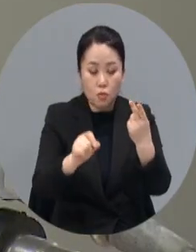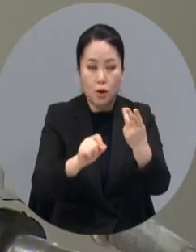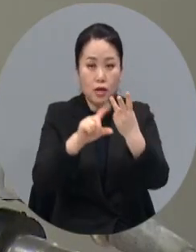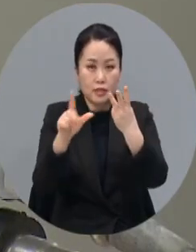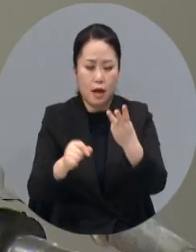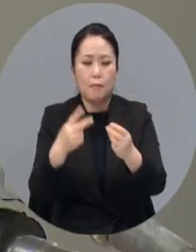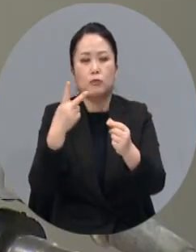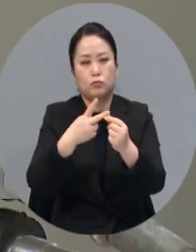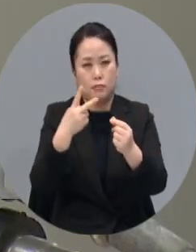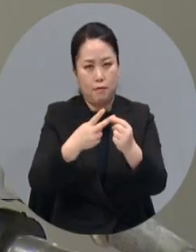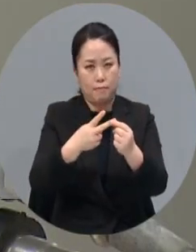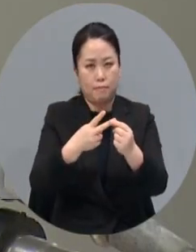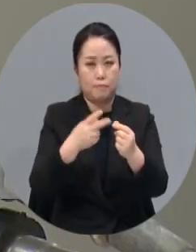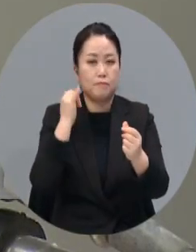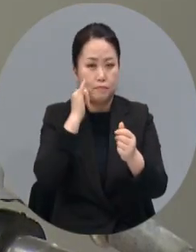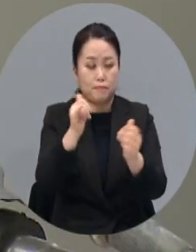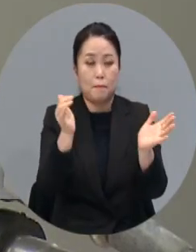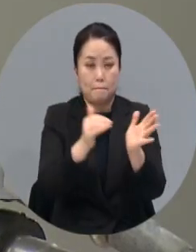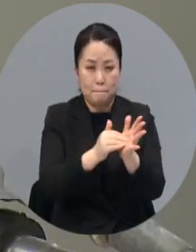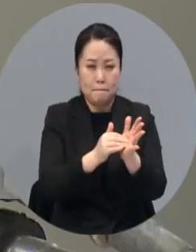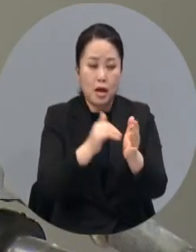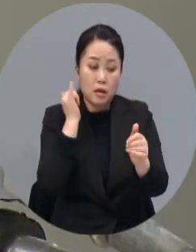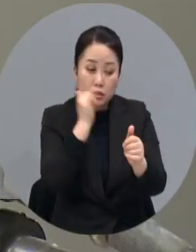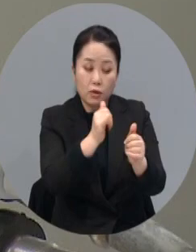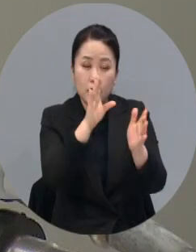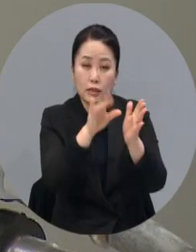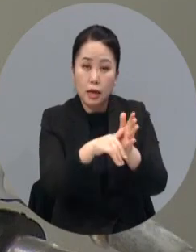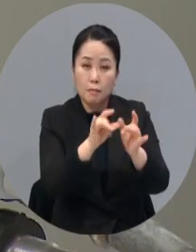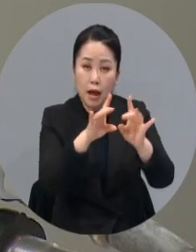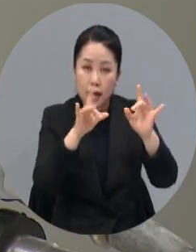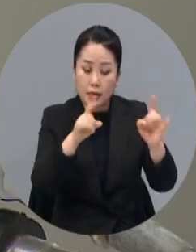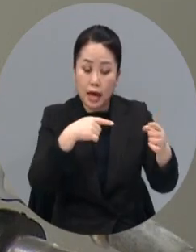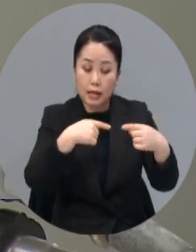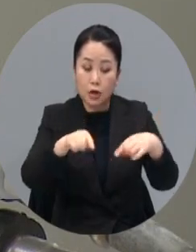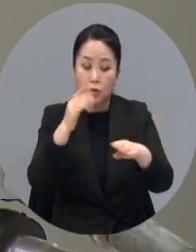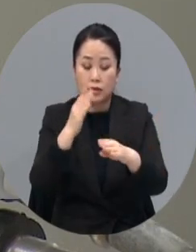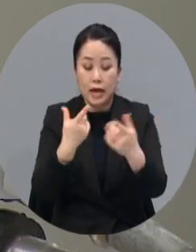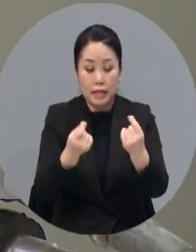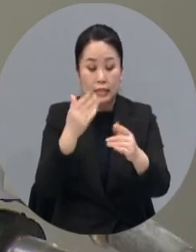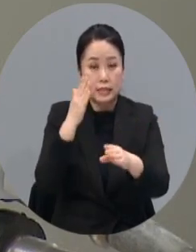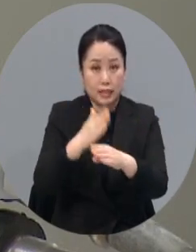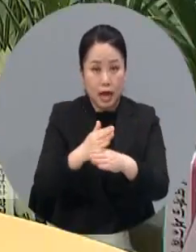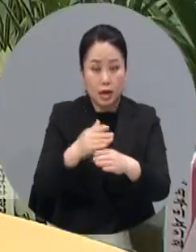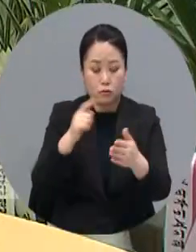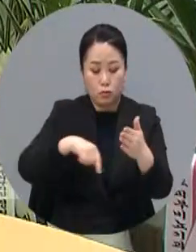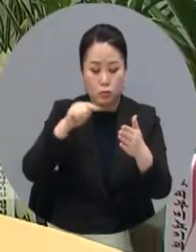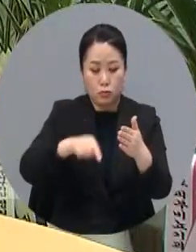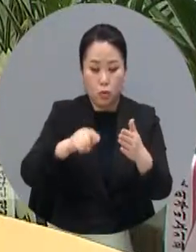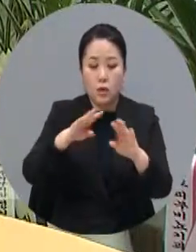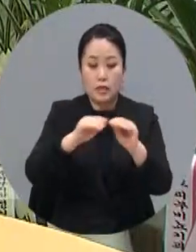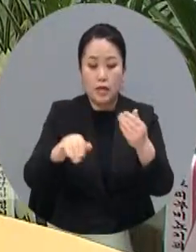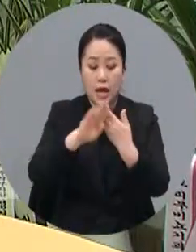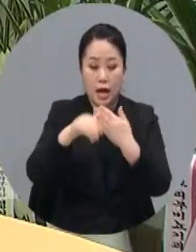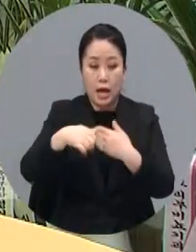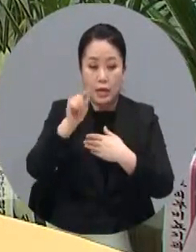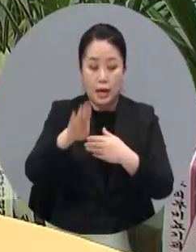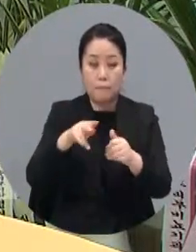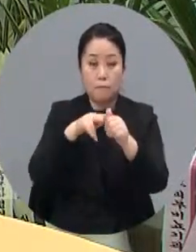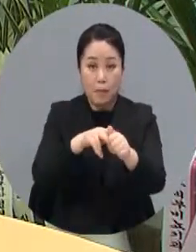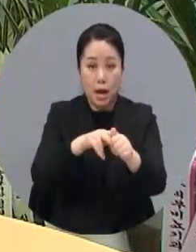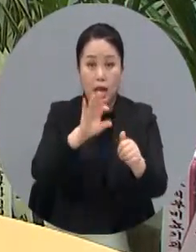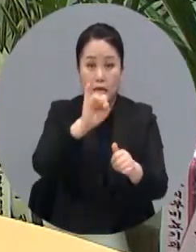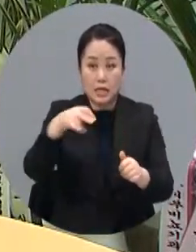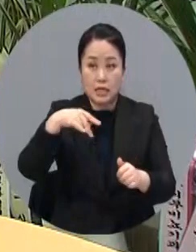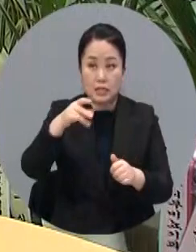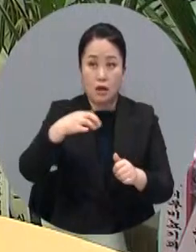두 차례였습니다. 전화할 때마다 같은 당 소속으로 부산 사갑에 출마한 이성건 예비 후보가